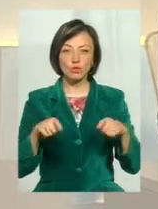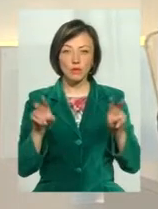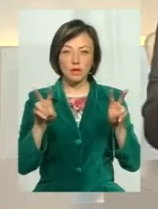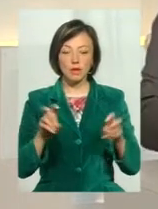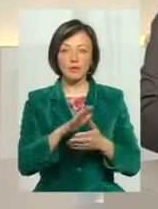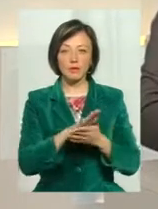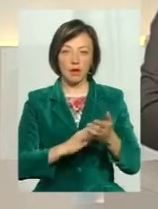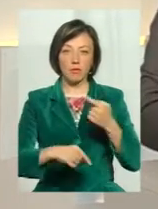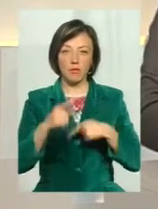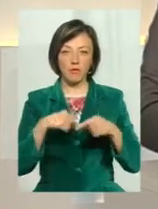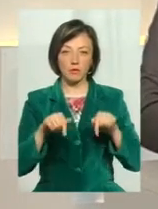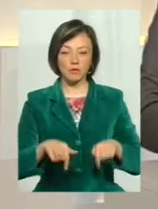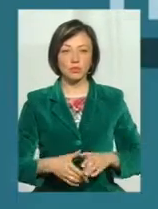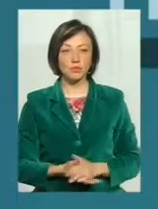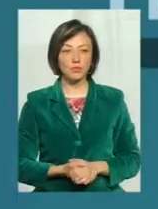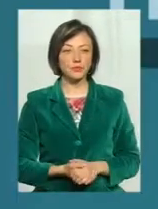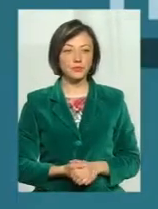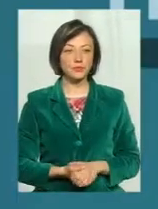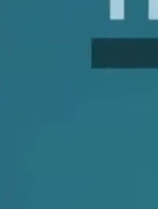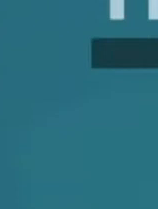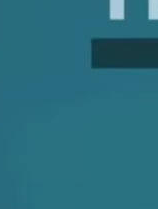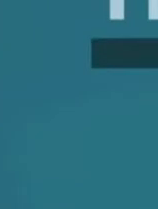це далі, повернемося у студію.